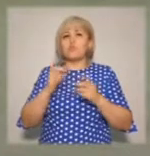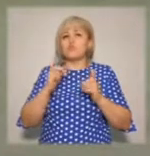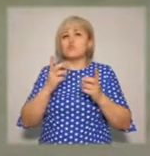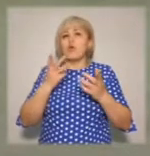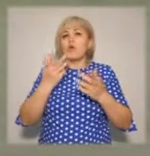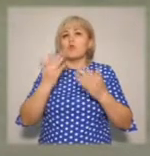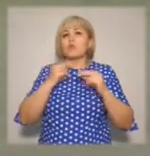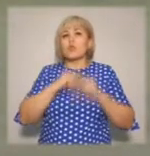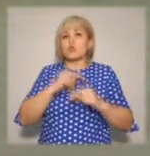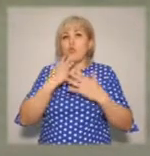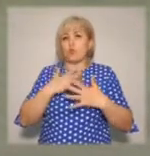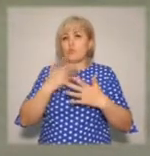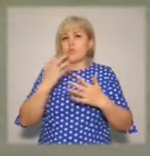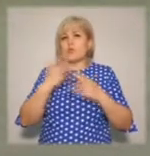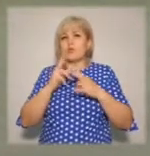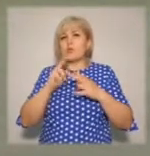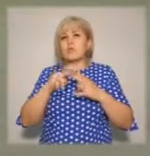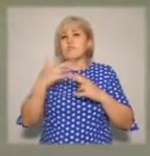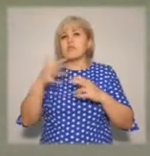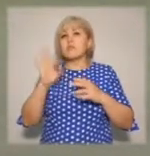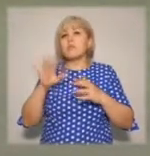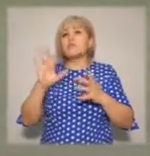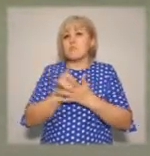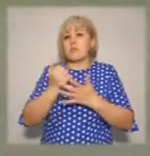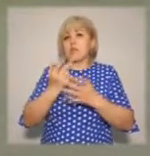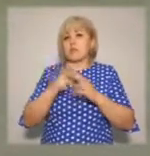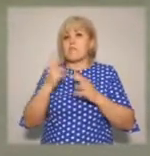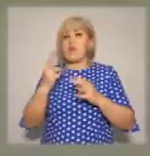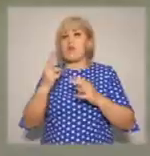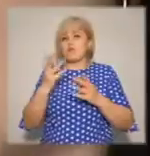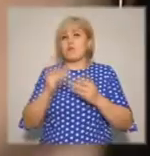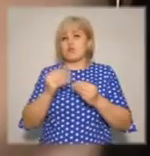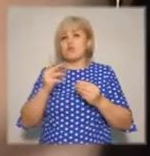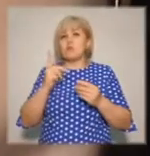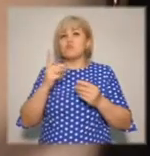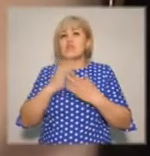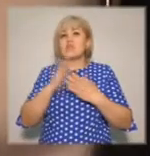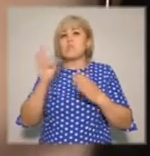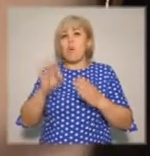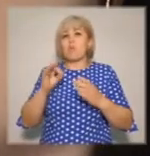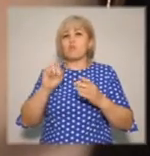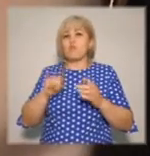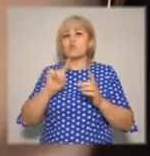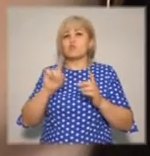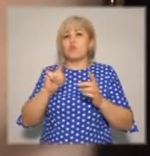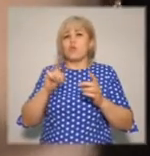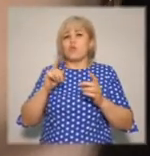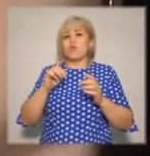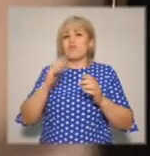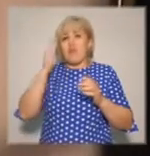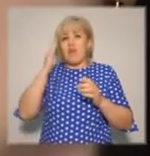дети. Они успешны, у них все получается, они первые 1, 2, 3, 15 раз.